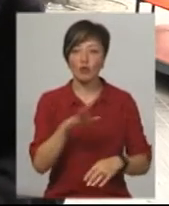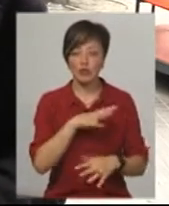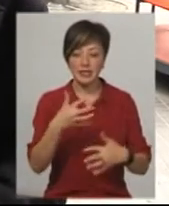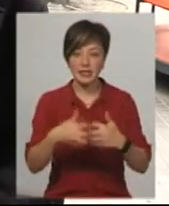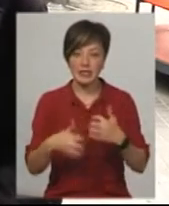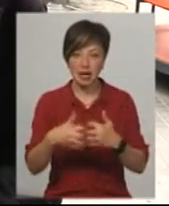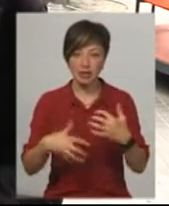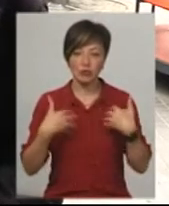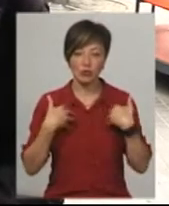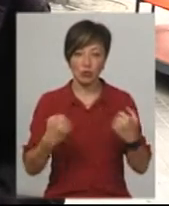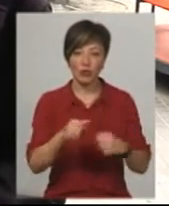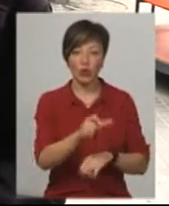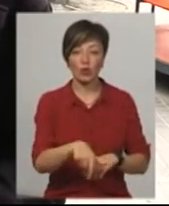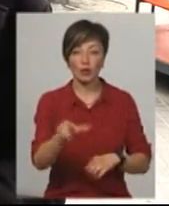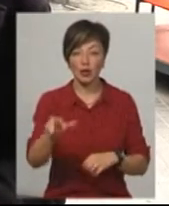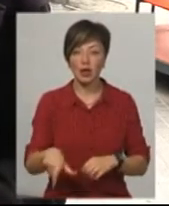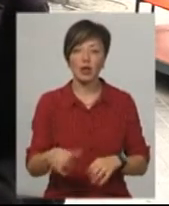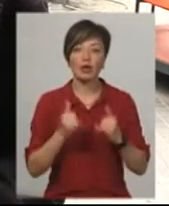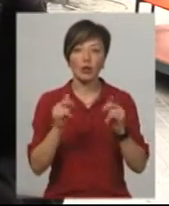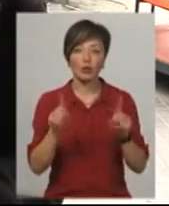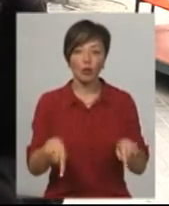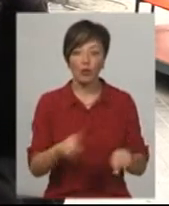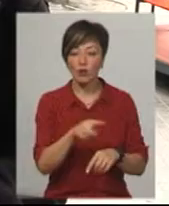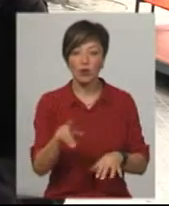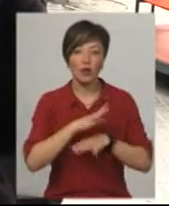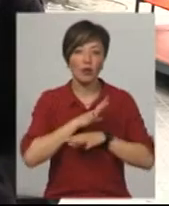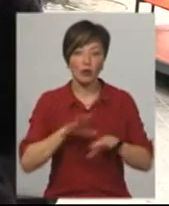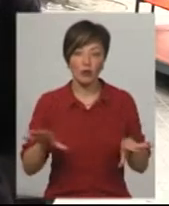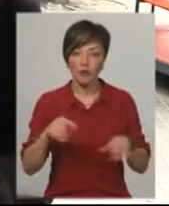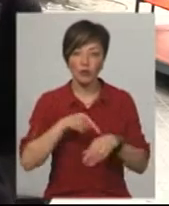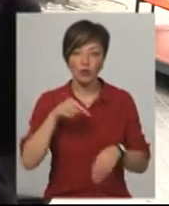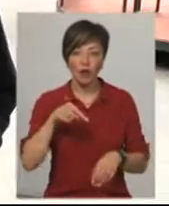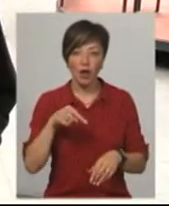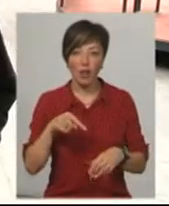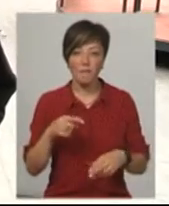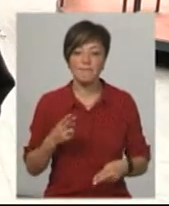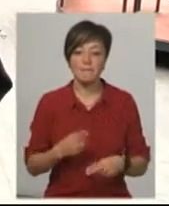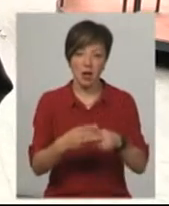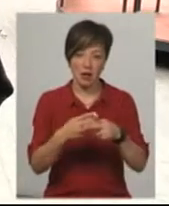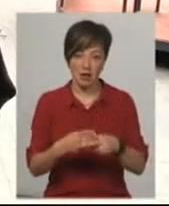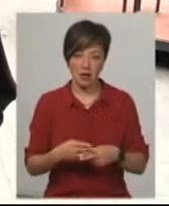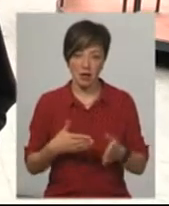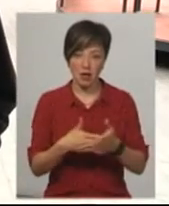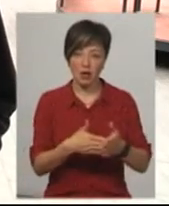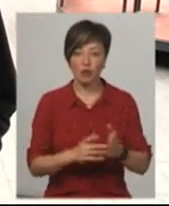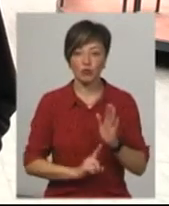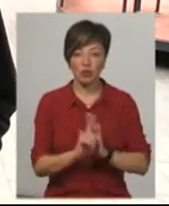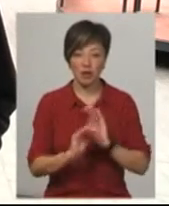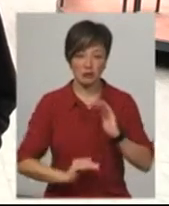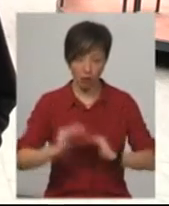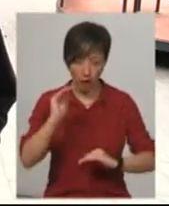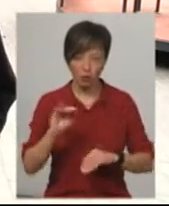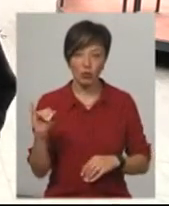серед здорових людей, для того, щоб вони не відчували того бар'єру. Починається все з малку,